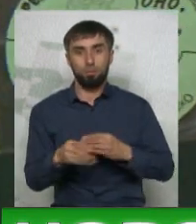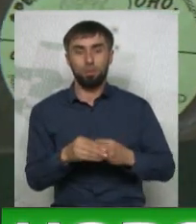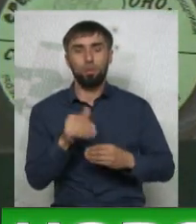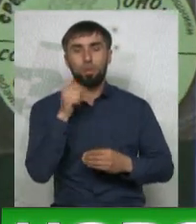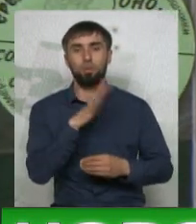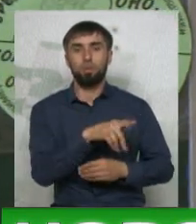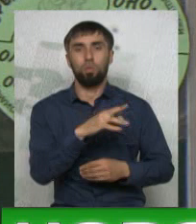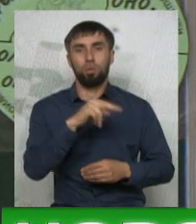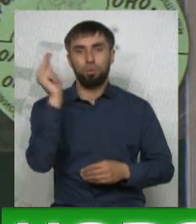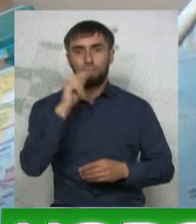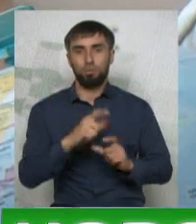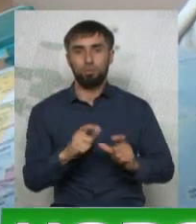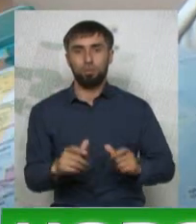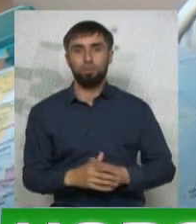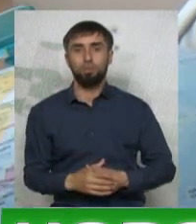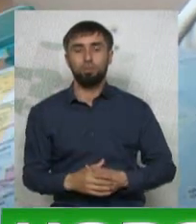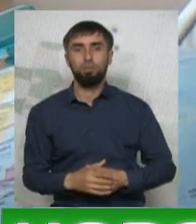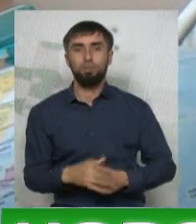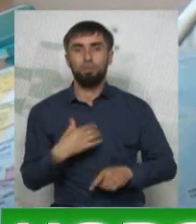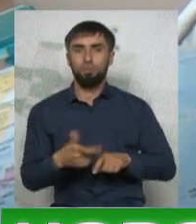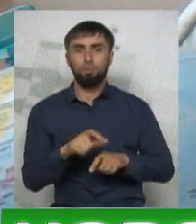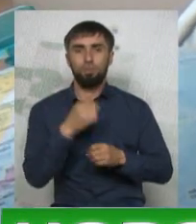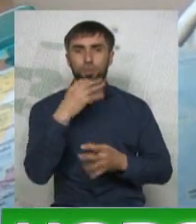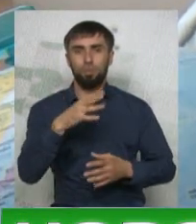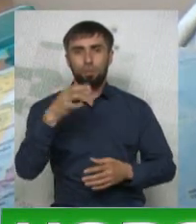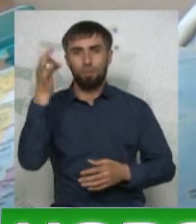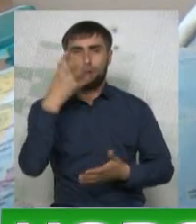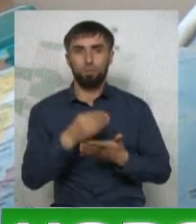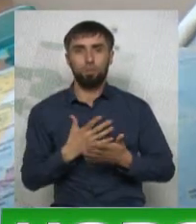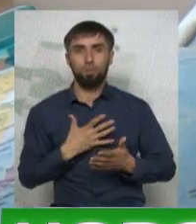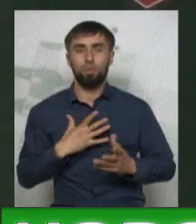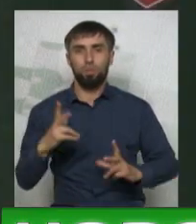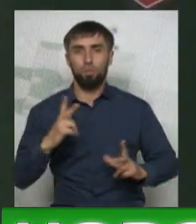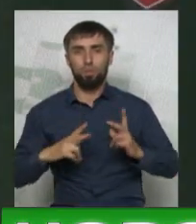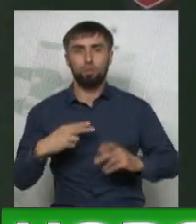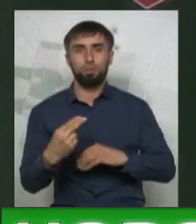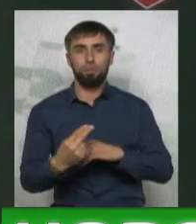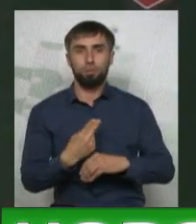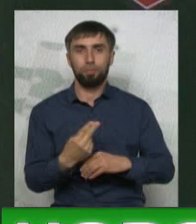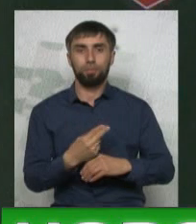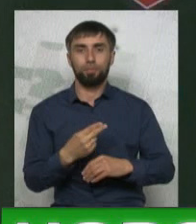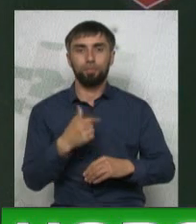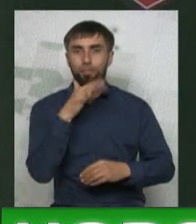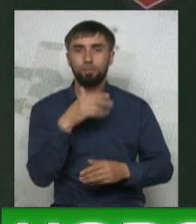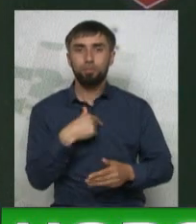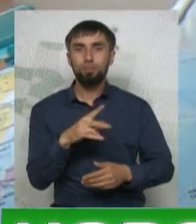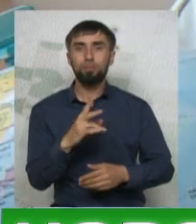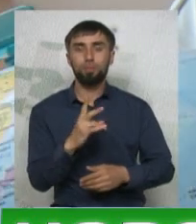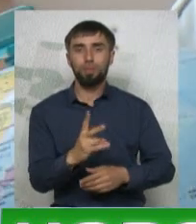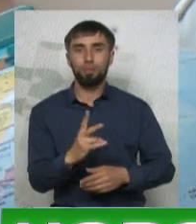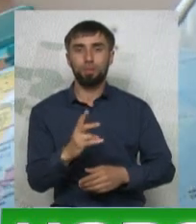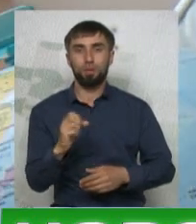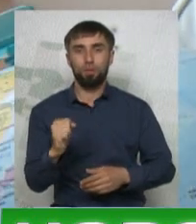школе. Это ее призвание. Очень хорошо помню своих педагогов, своих учителей, своего первого учителя. Когда приходила Валентина Афанасьевна, у нас